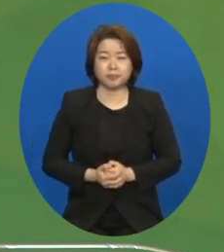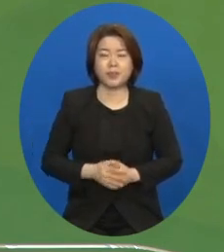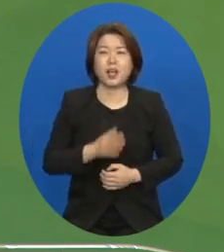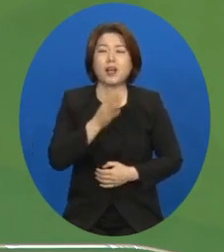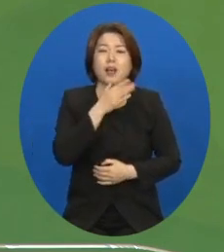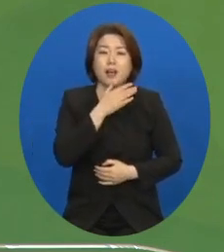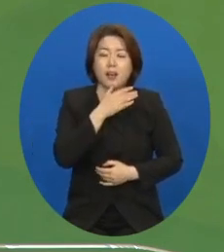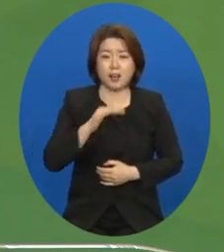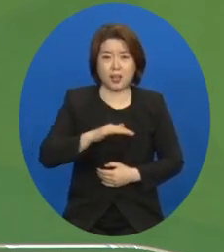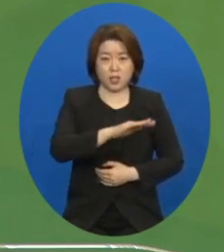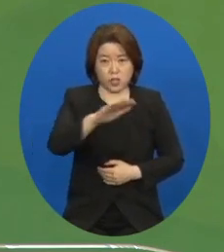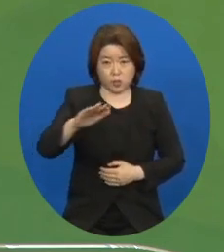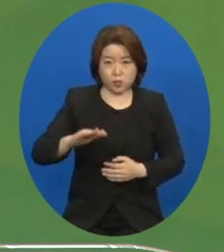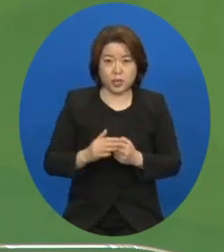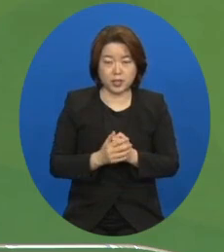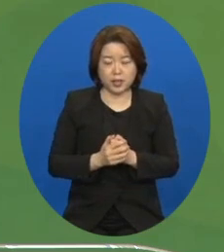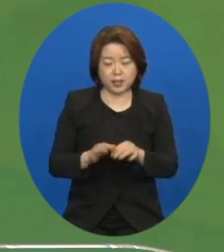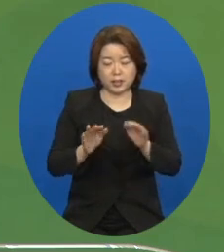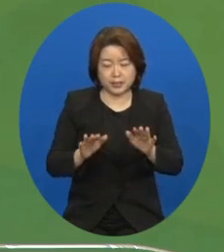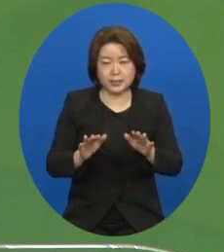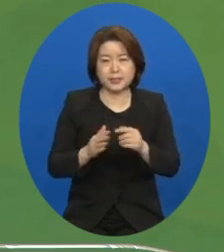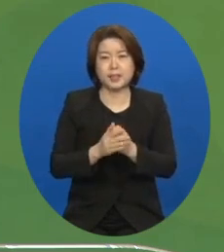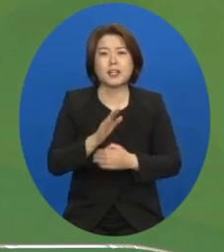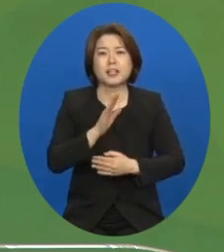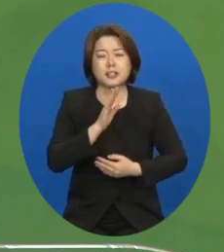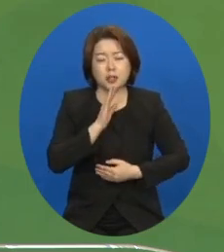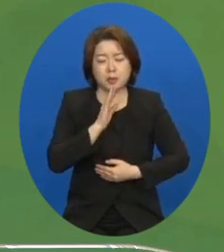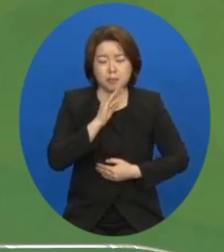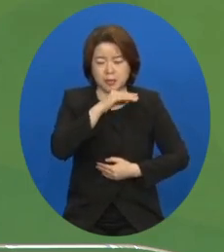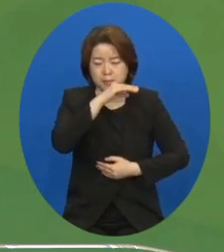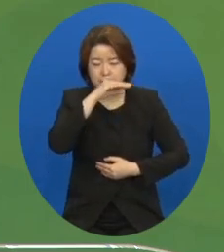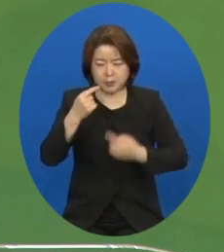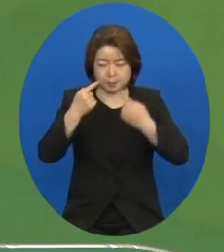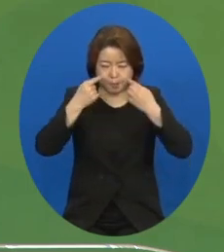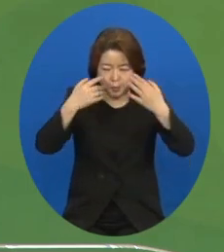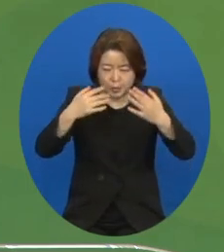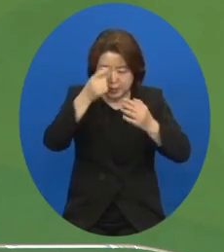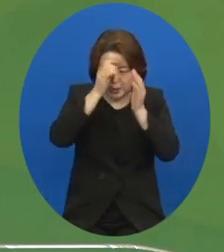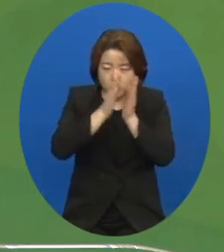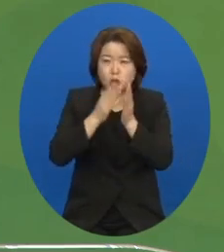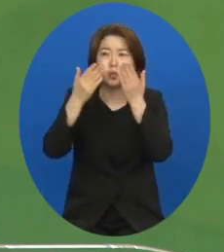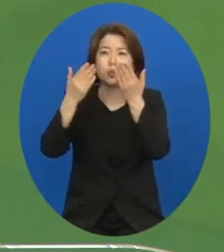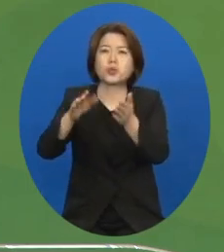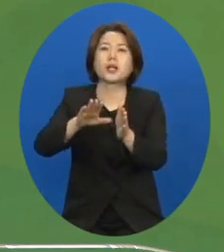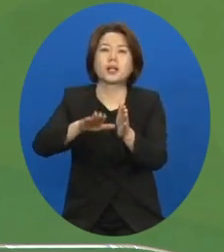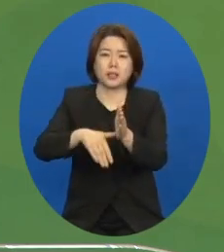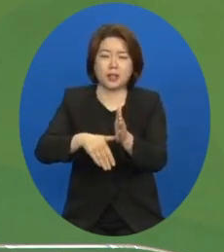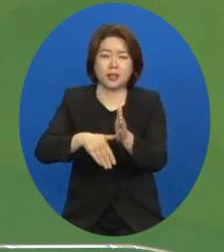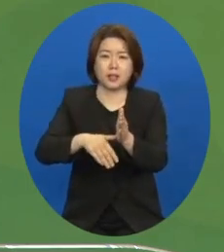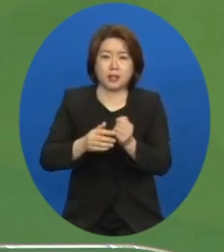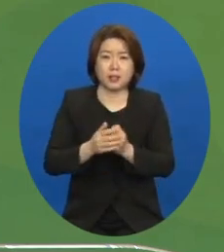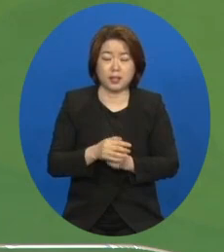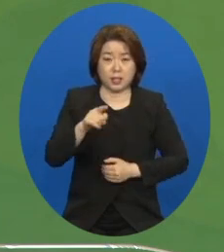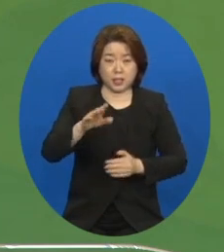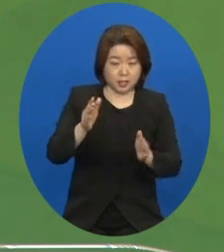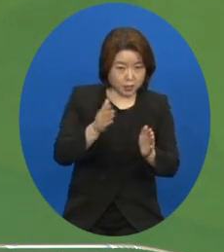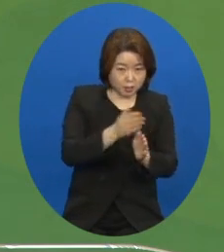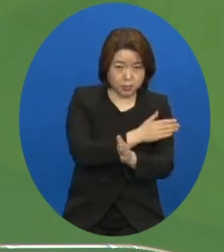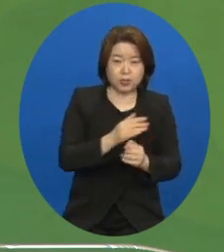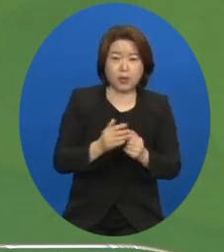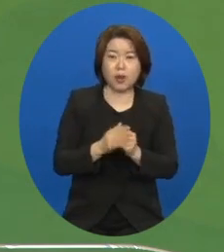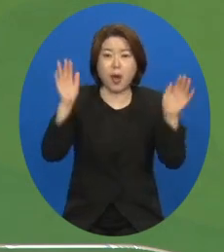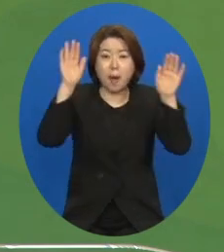그렇구나, 우리가 이제야말로 정말 제대로 기도를 해야 되는 상황이구나. 그래서 그때부터